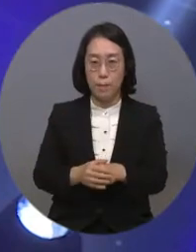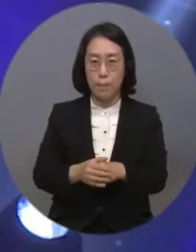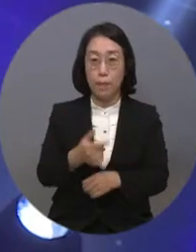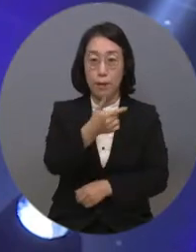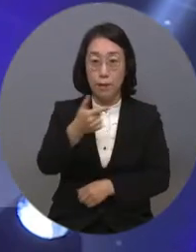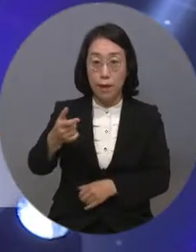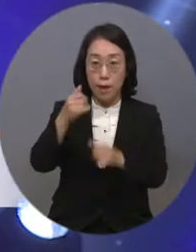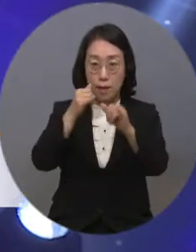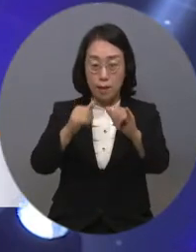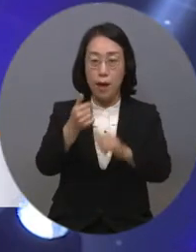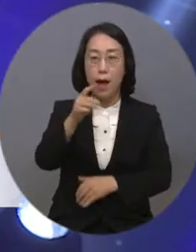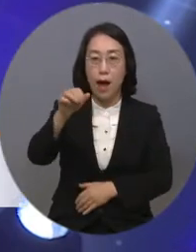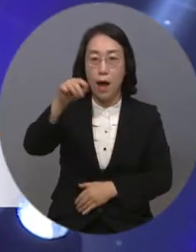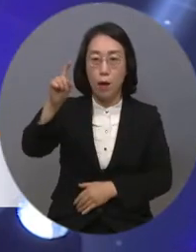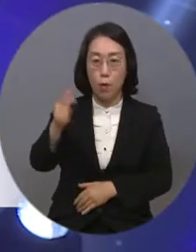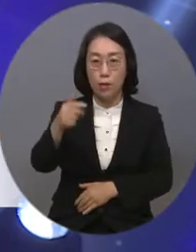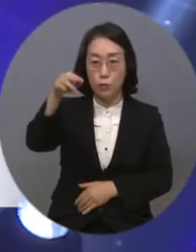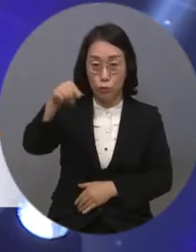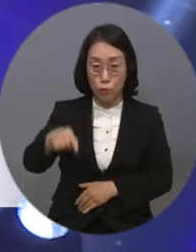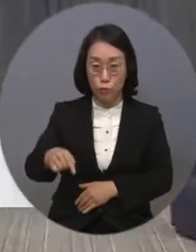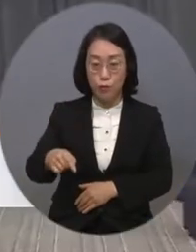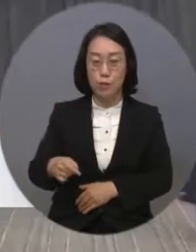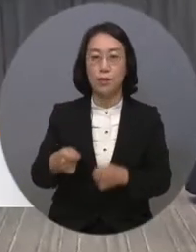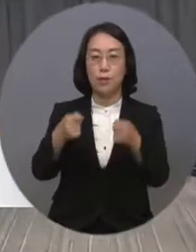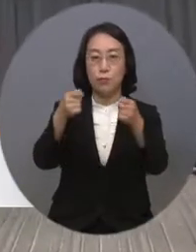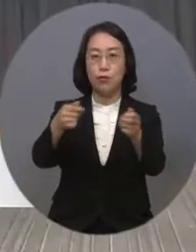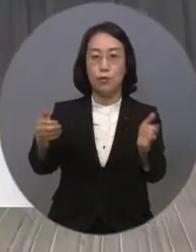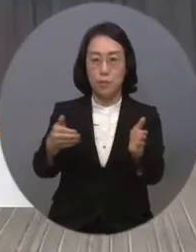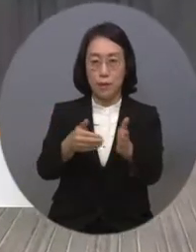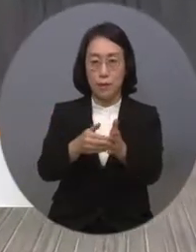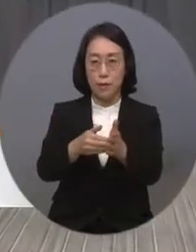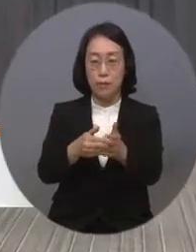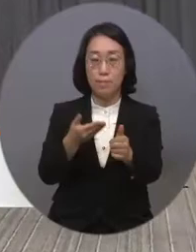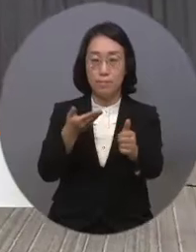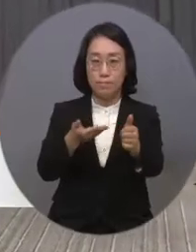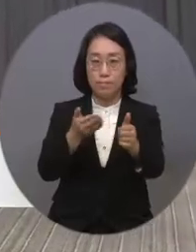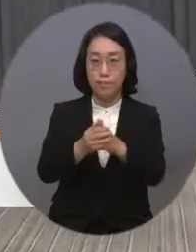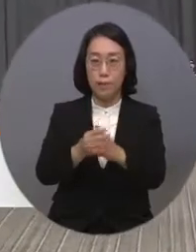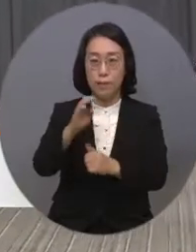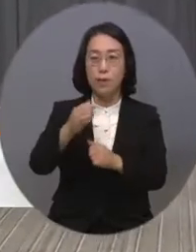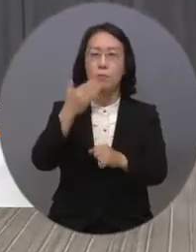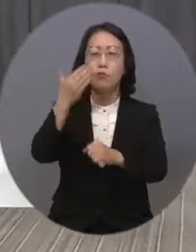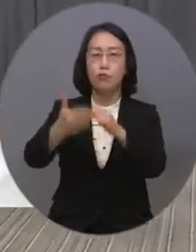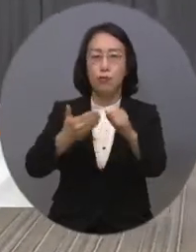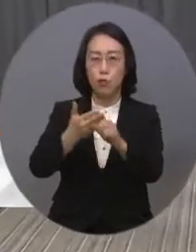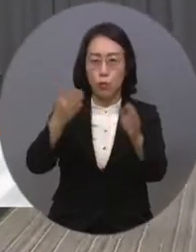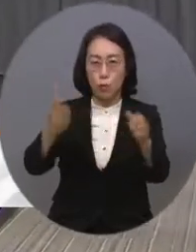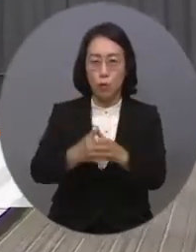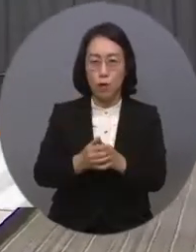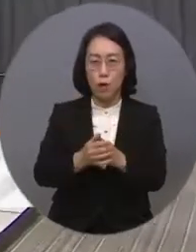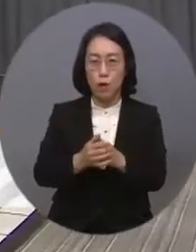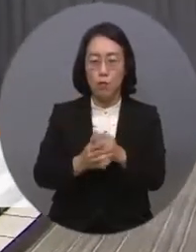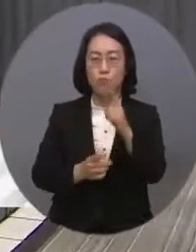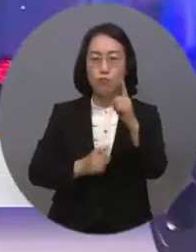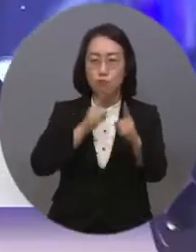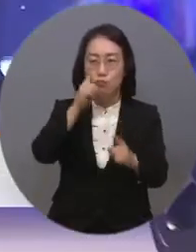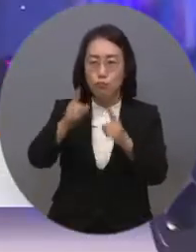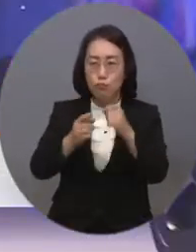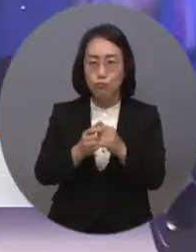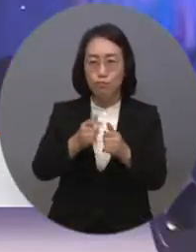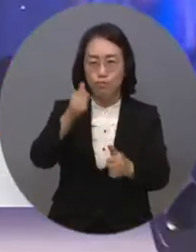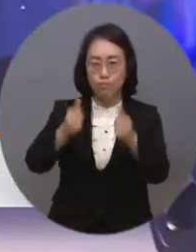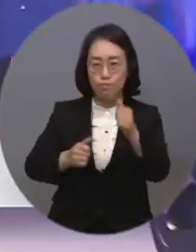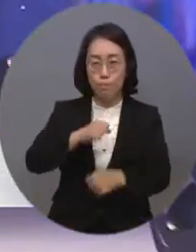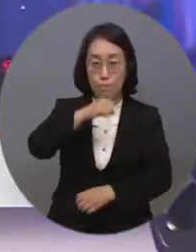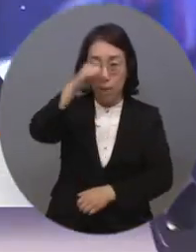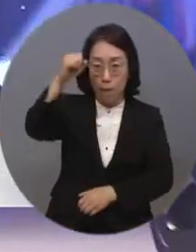대상은 서해가 하간수 씨가 수상했습니다. 하간수 씨는 지난 49년간 각종 공모전에 입상하고